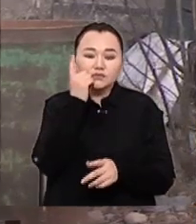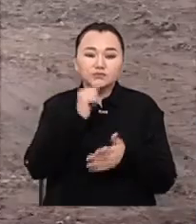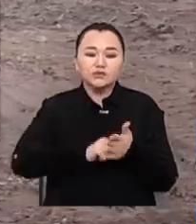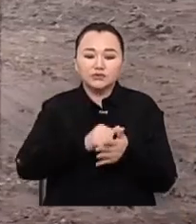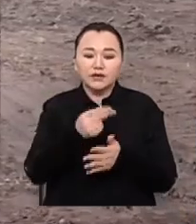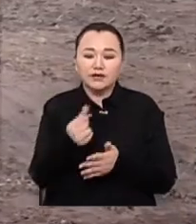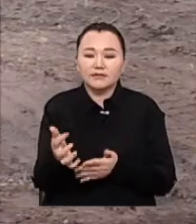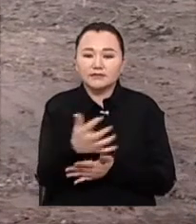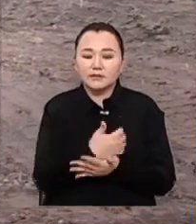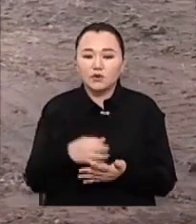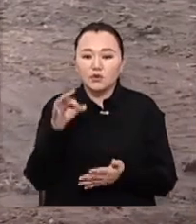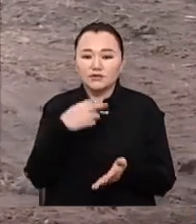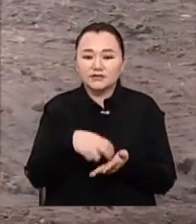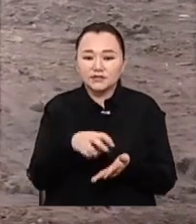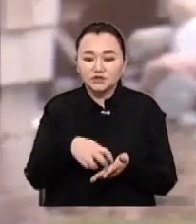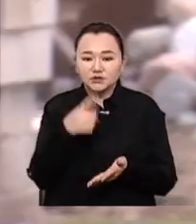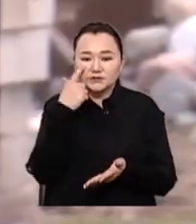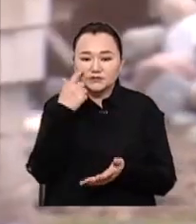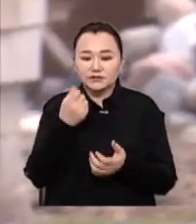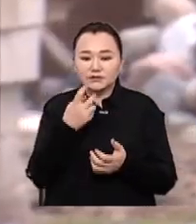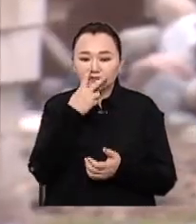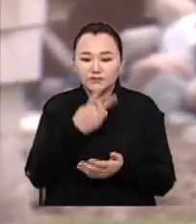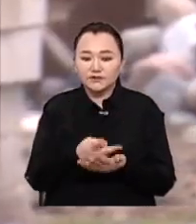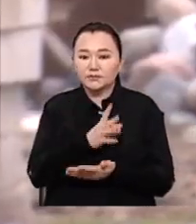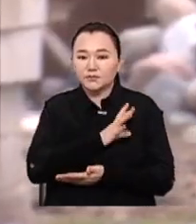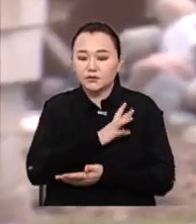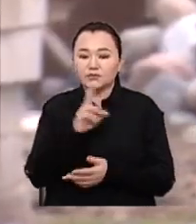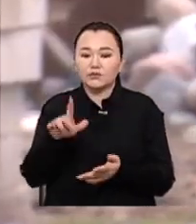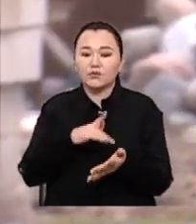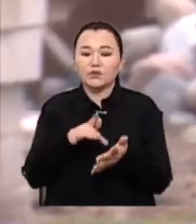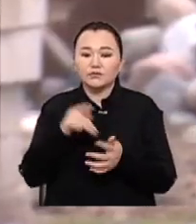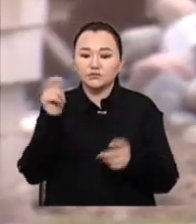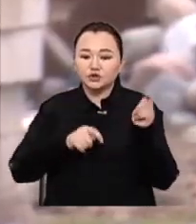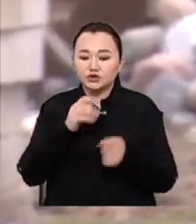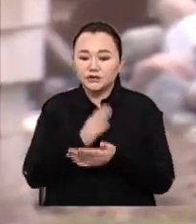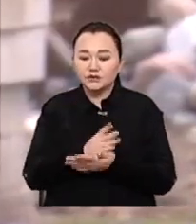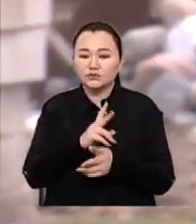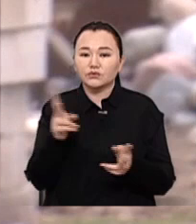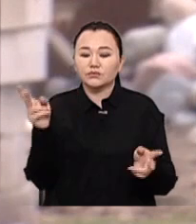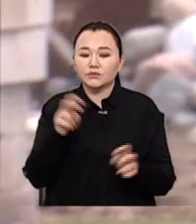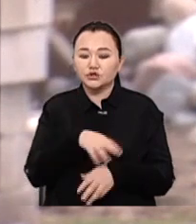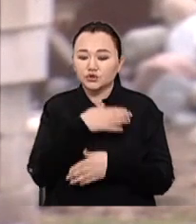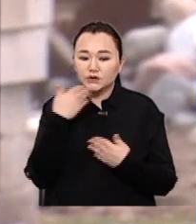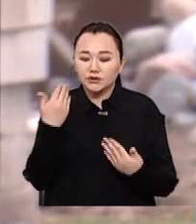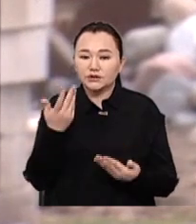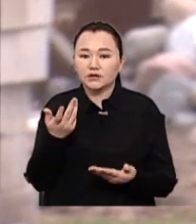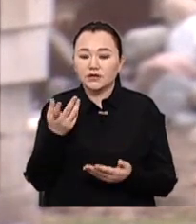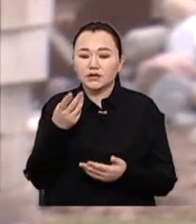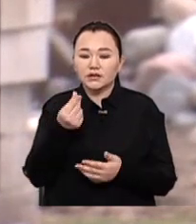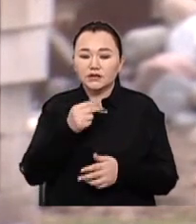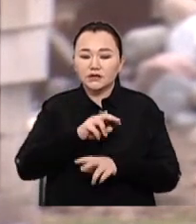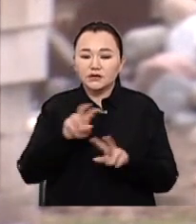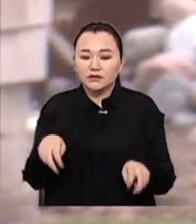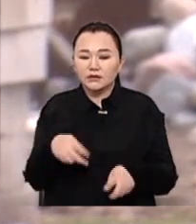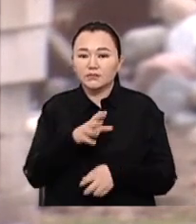ақша жинау туралы хабарламаларды байқаған. Қаладан келетіні бар, келмейтіні бар, содарға және ақша қойып отыру